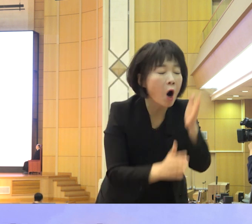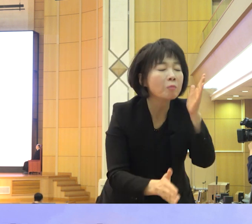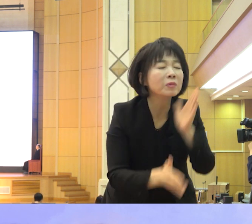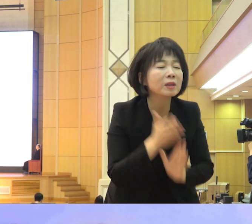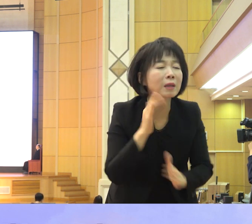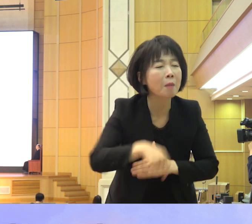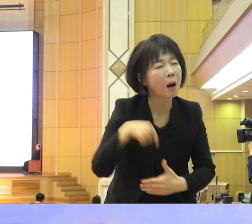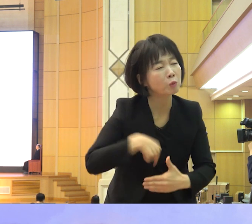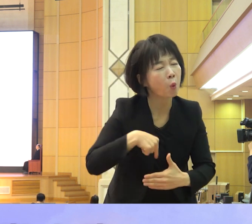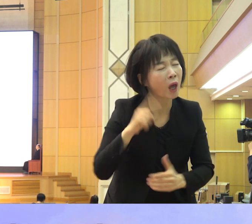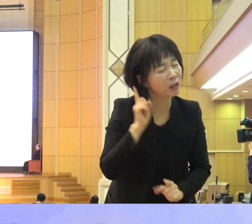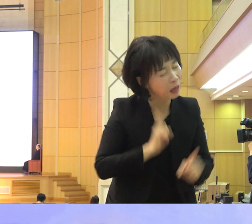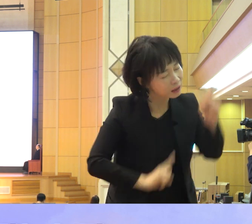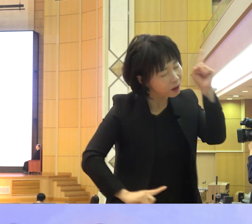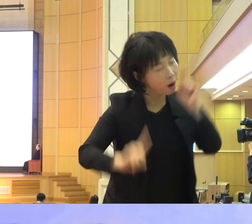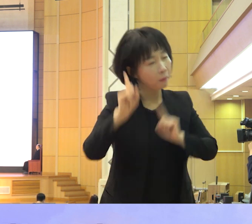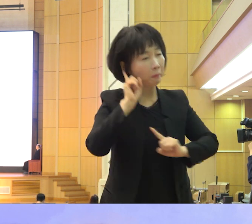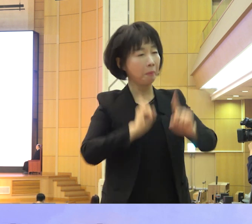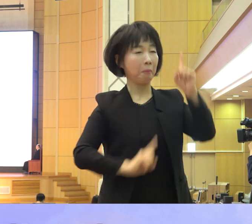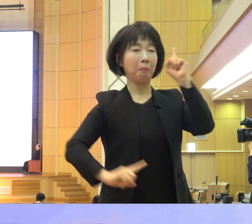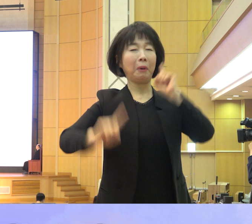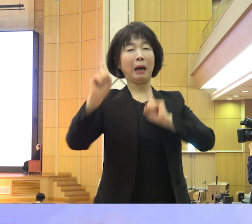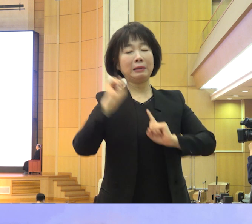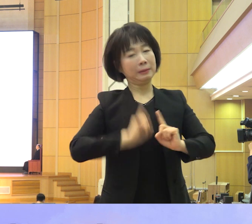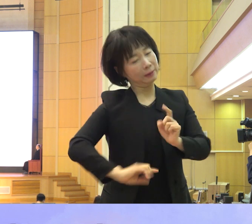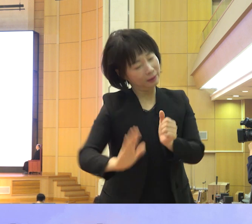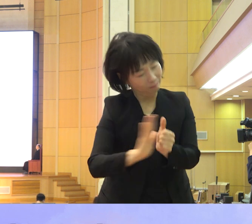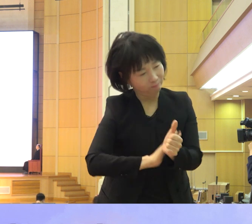볼 수 없는 상처